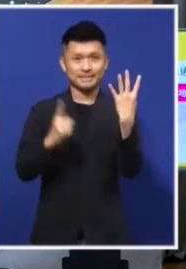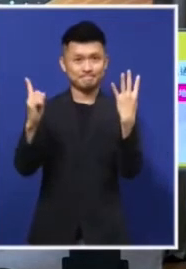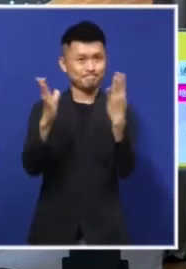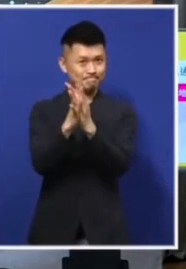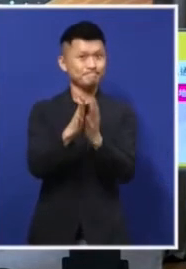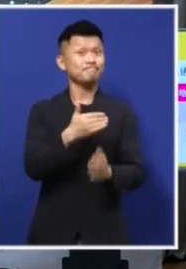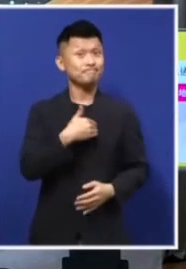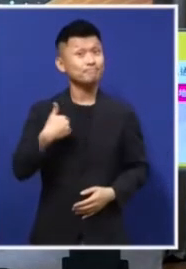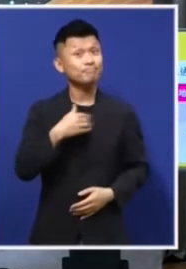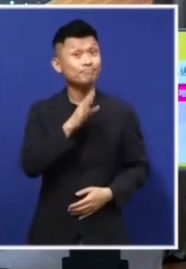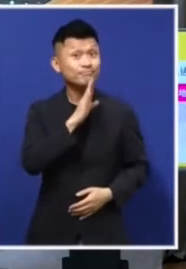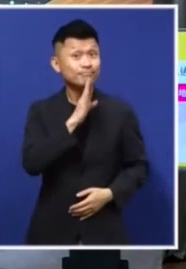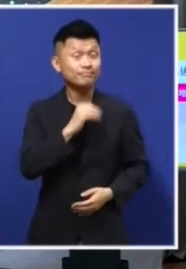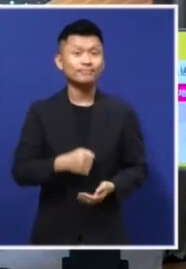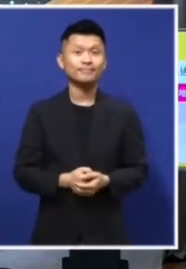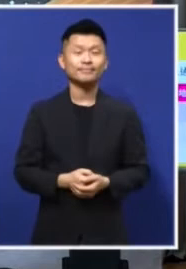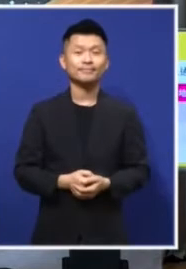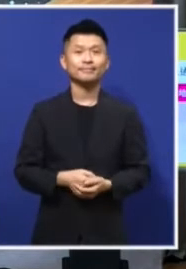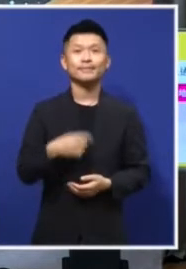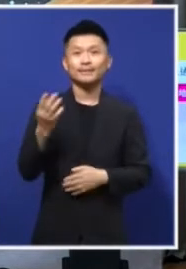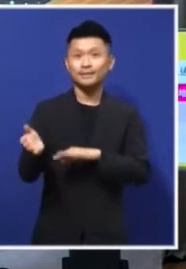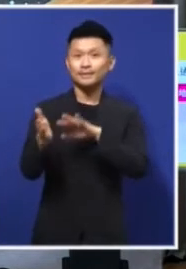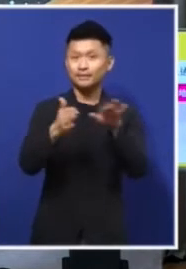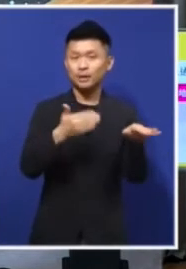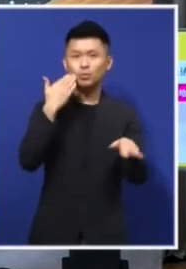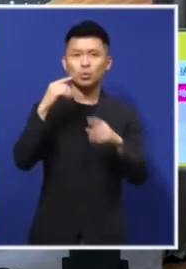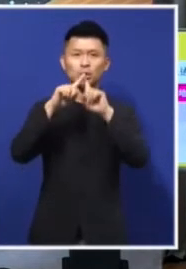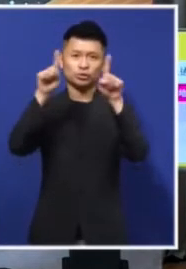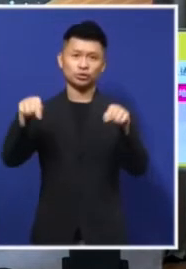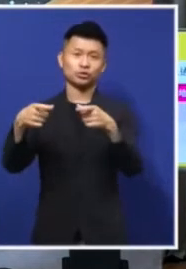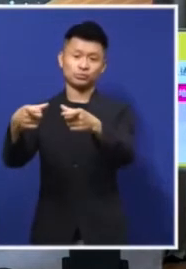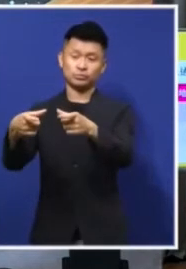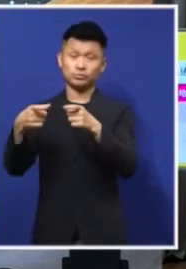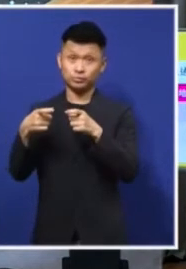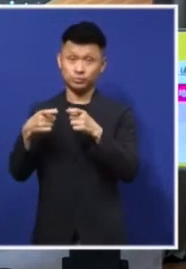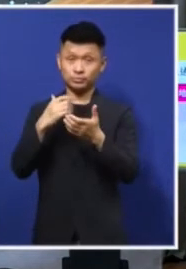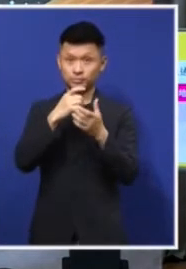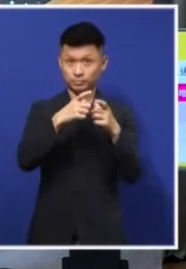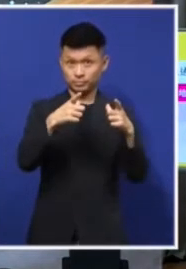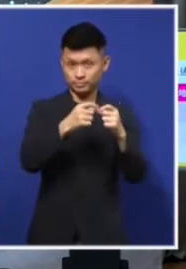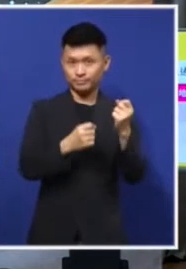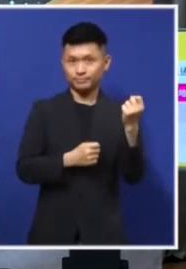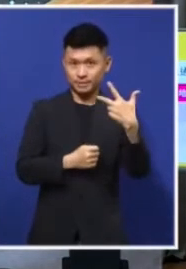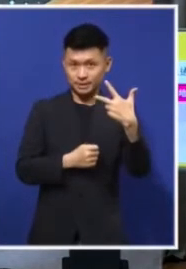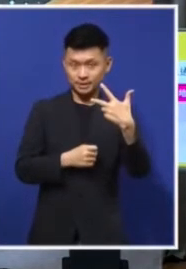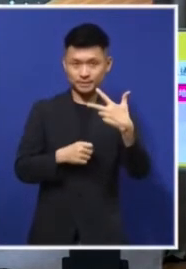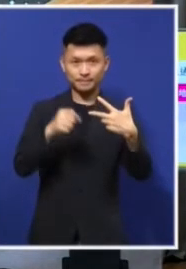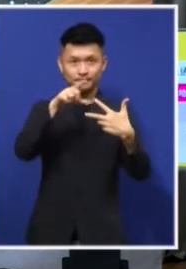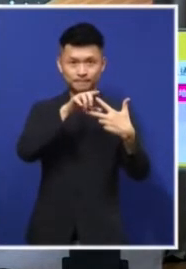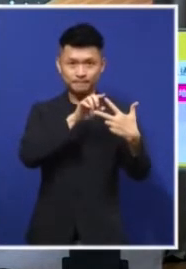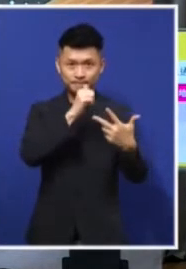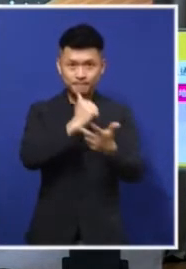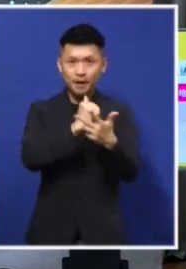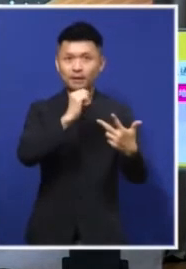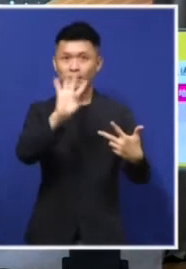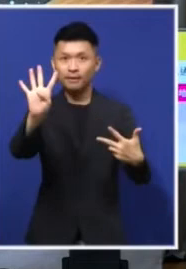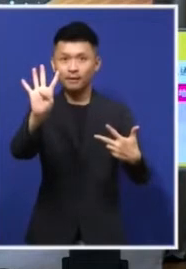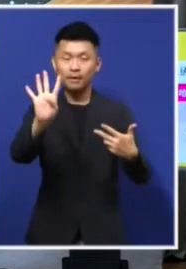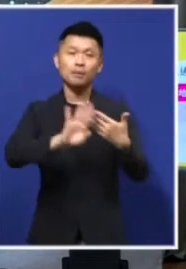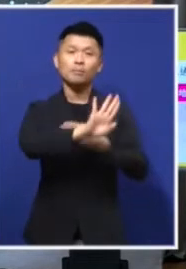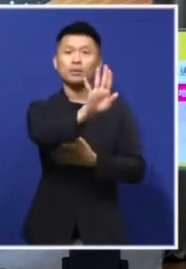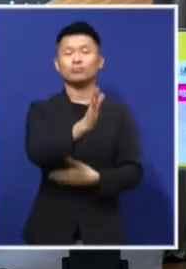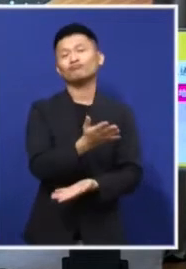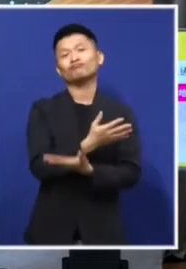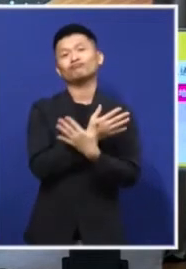嘛，对吧？然后再来是，如果你是纸本的人，就是7种券抽4种，你只要抽中4种，后面其他券就不干我们的